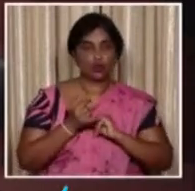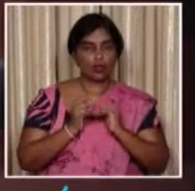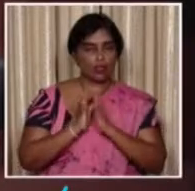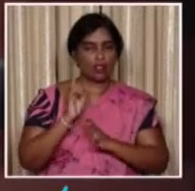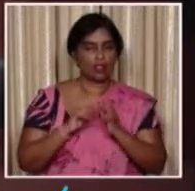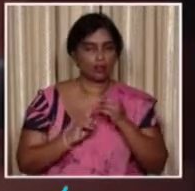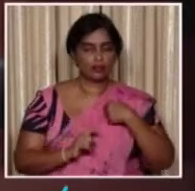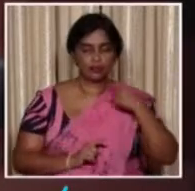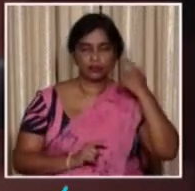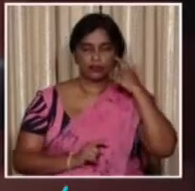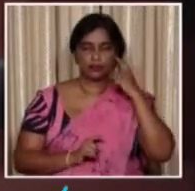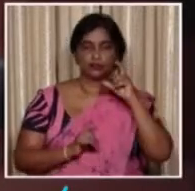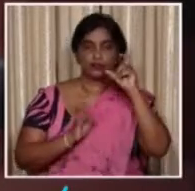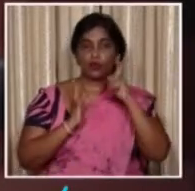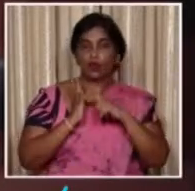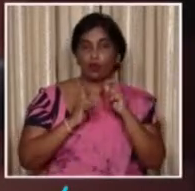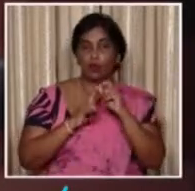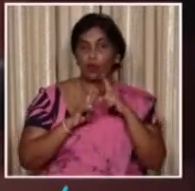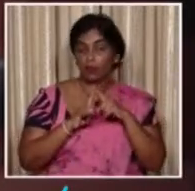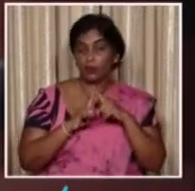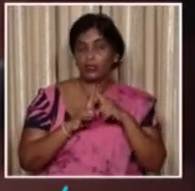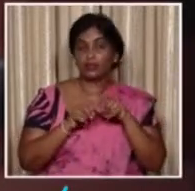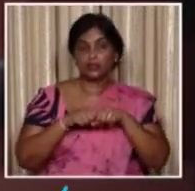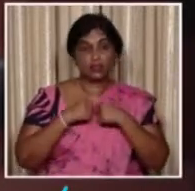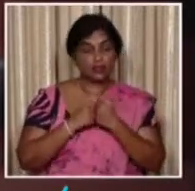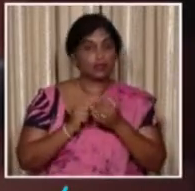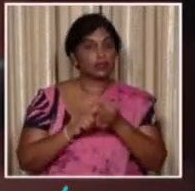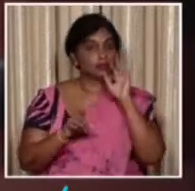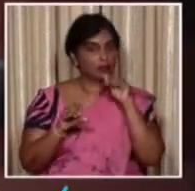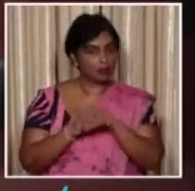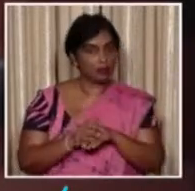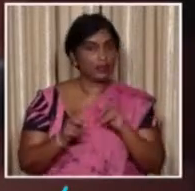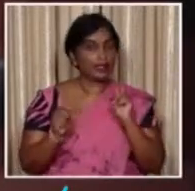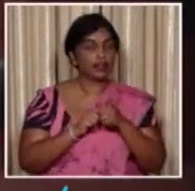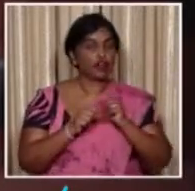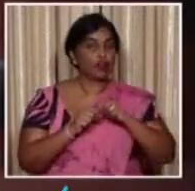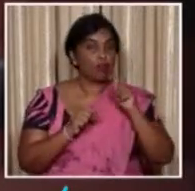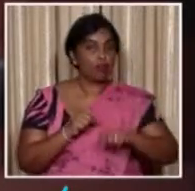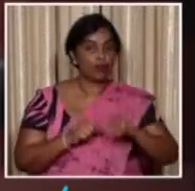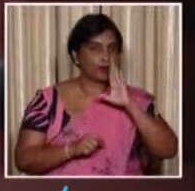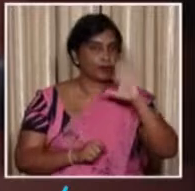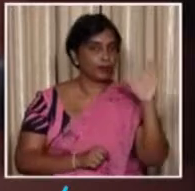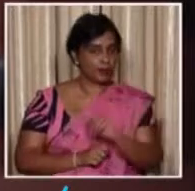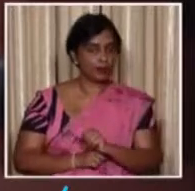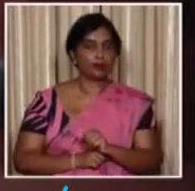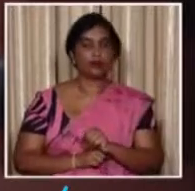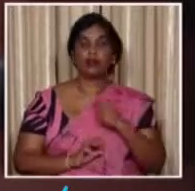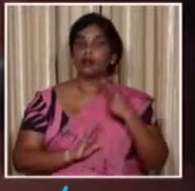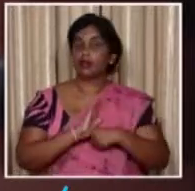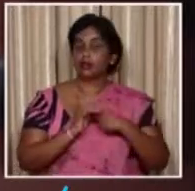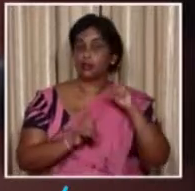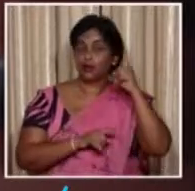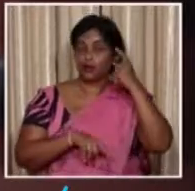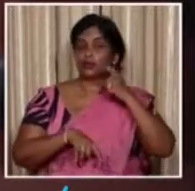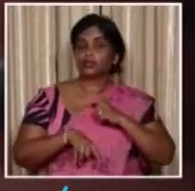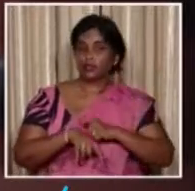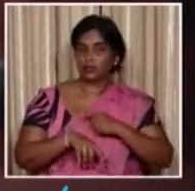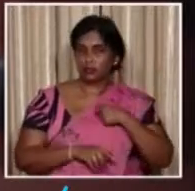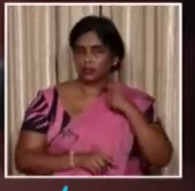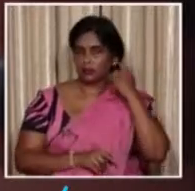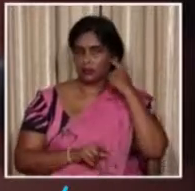මතකයි කෝප් සභාවේ සභාපතිවරයා හැටි කටයුතු කරනකොට මේ ක්‍රිකට් බෝඩ් එක කැඳෙව්වා. ලංකාවේ පළවෙනි වතාවට මම දන්න